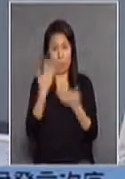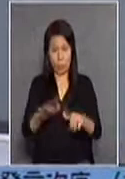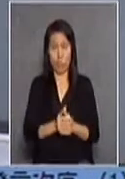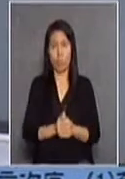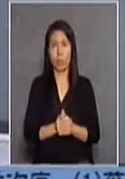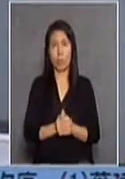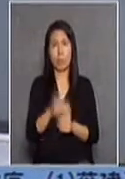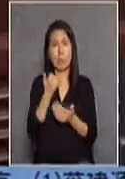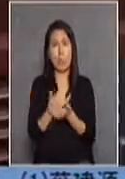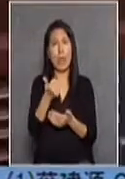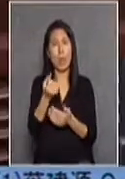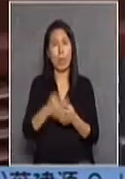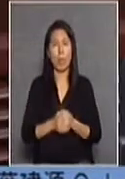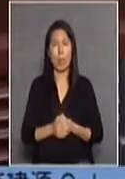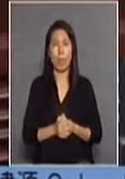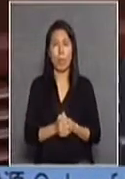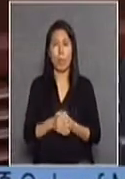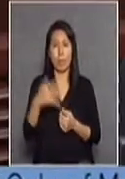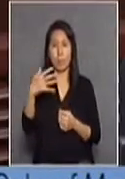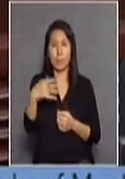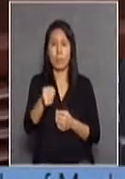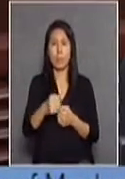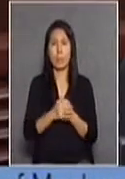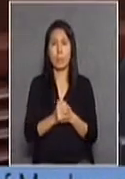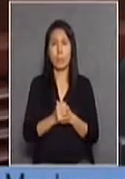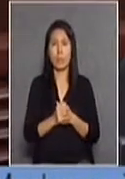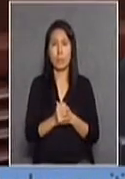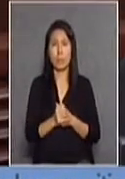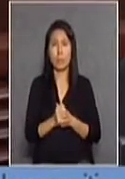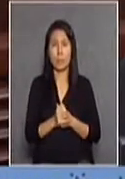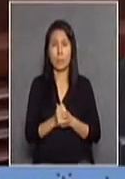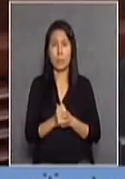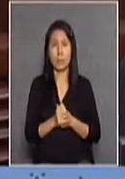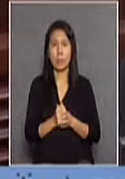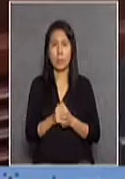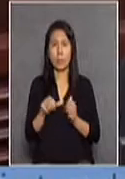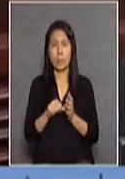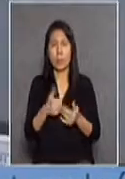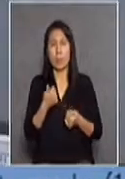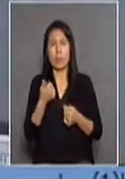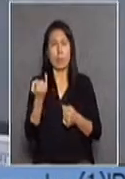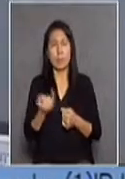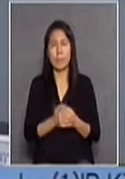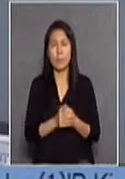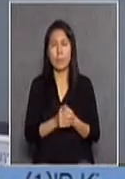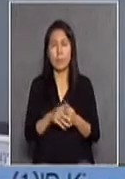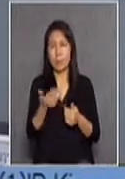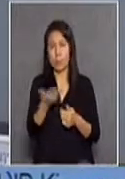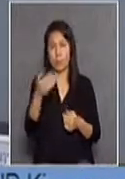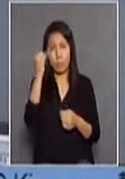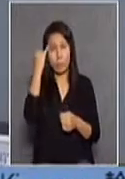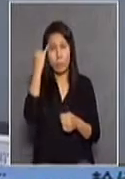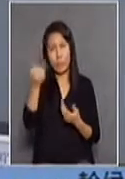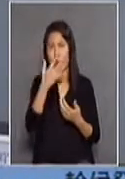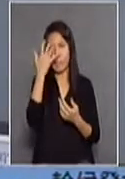題死得啱唔啱？嗱，主席，嗱呢個就係最頂癮噶啦，因為通常大家都係講話唔知啊、唔